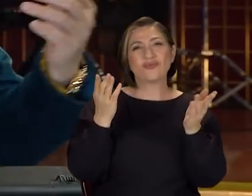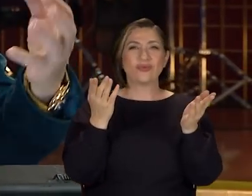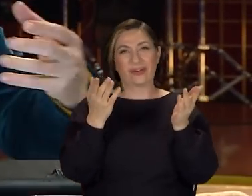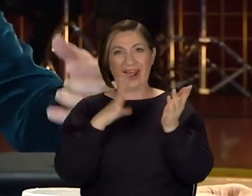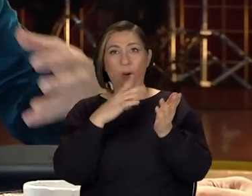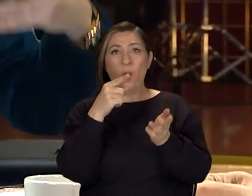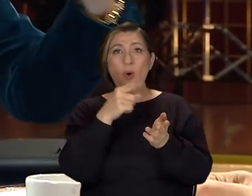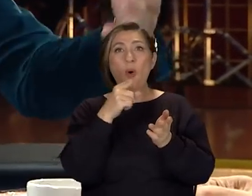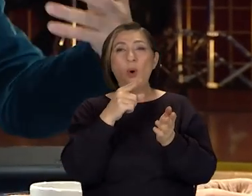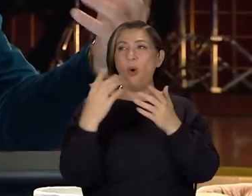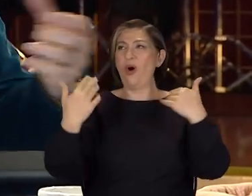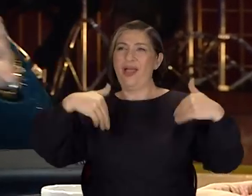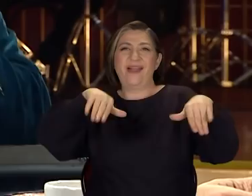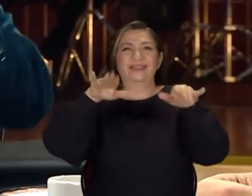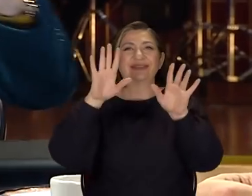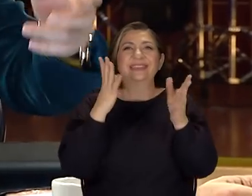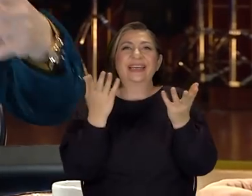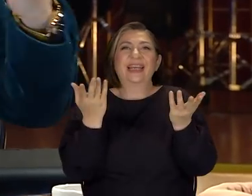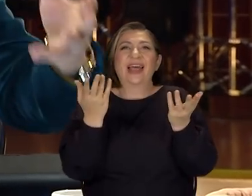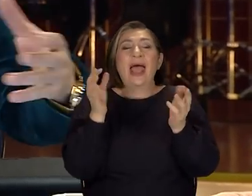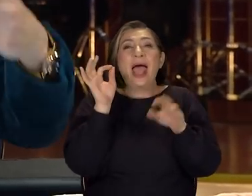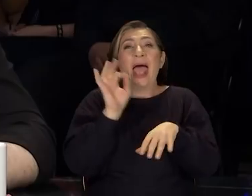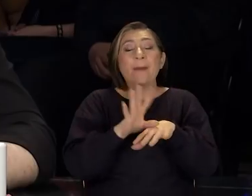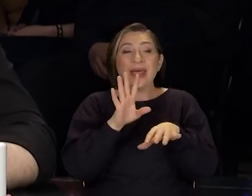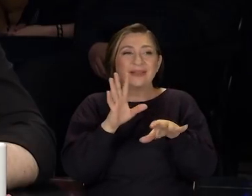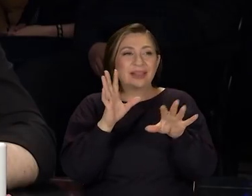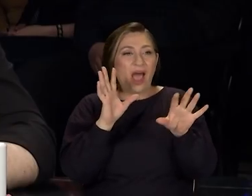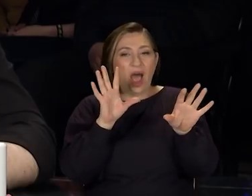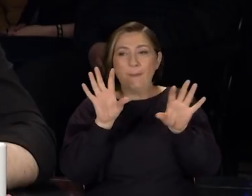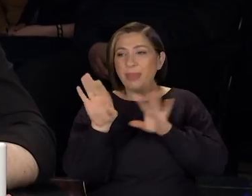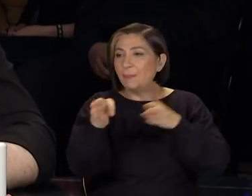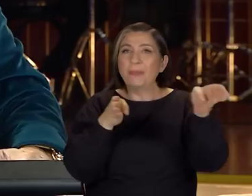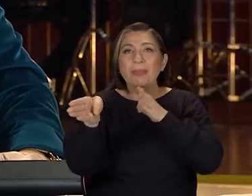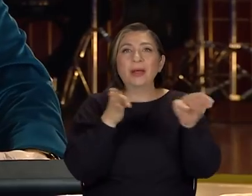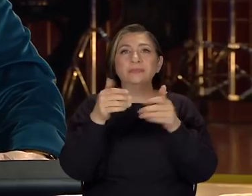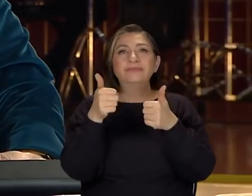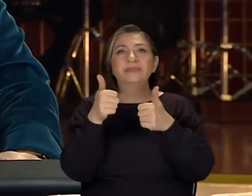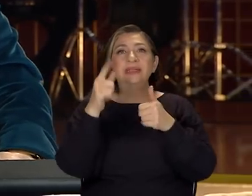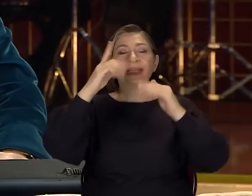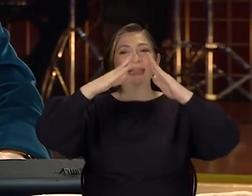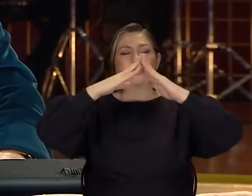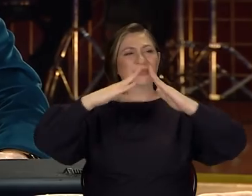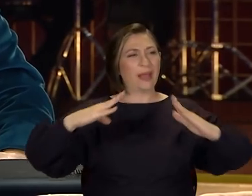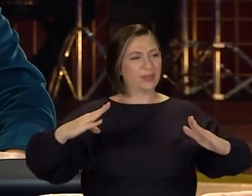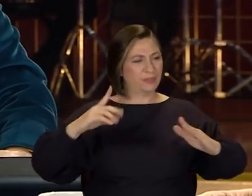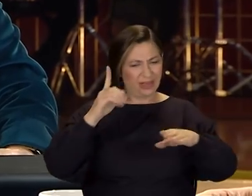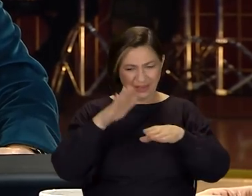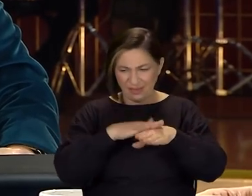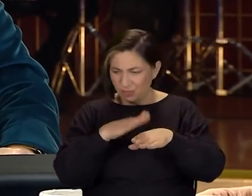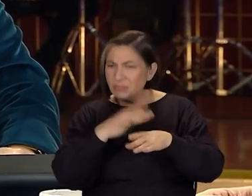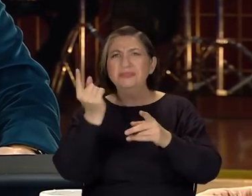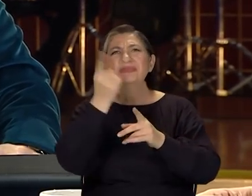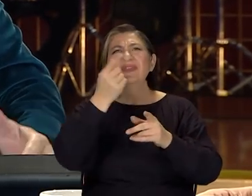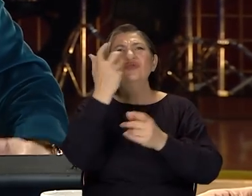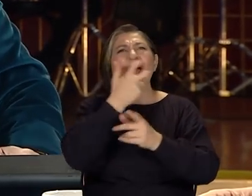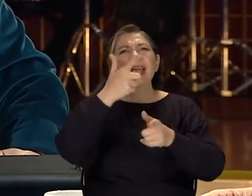Hoppa falan filan, hop böyle bir oynak kıvrak falan, yani hep hemen şeyine ait oluyor. Mesela o damda bir tane şey çekti, kedi mi demedi mi bir şey